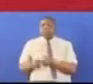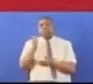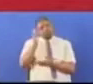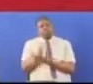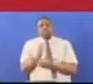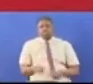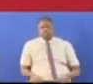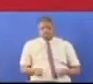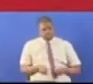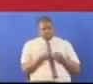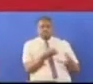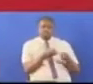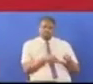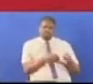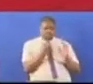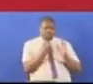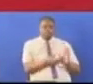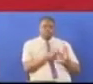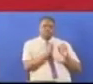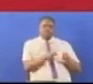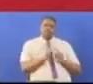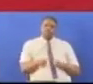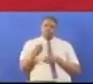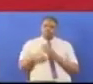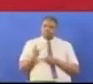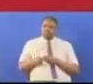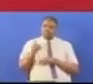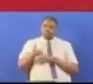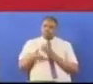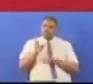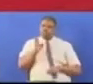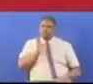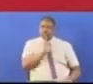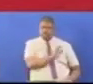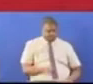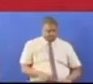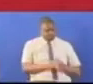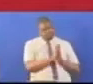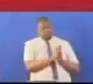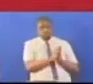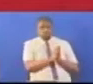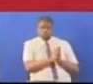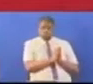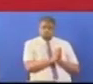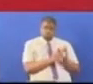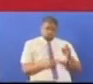na ametoa mifano kadhaa hapo katika kujenga hoja yake, na tunamshukuru sana